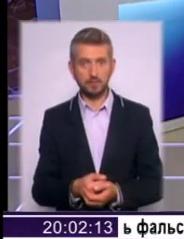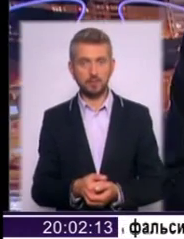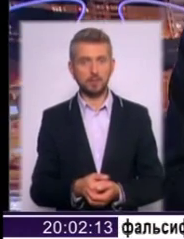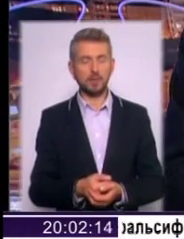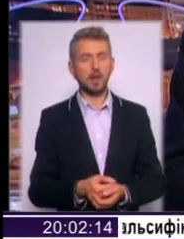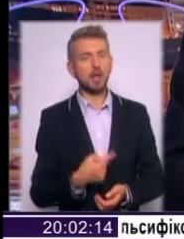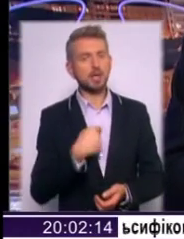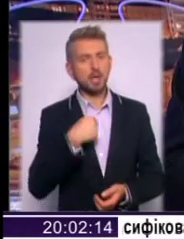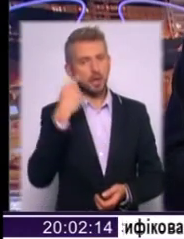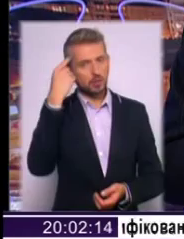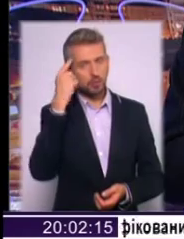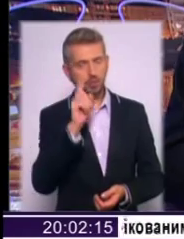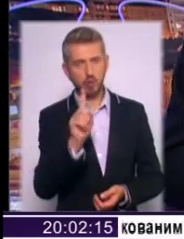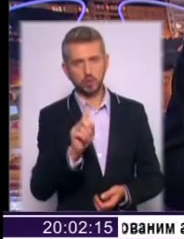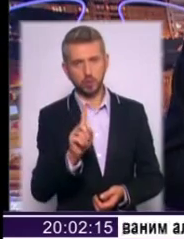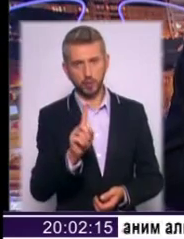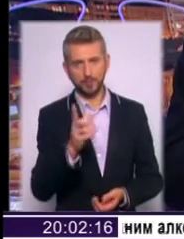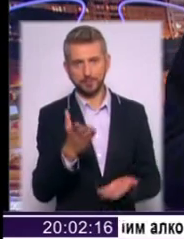Я думаю, що